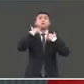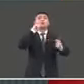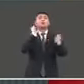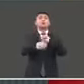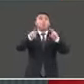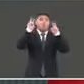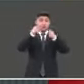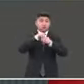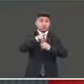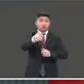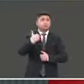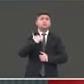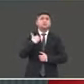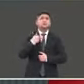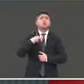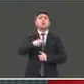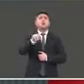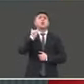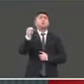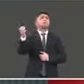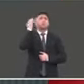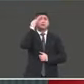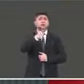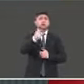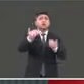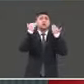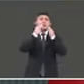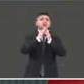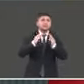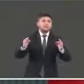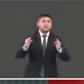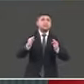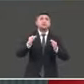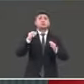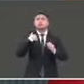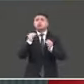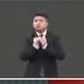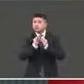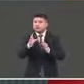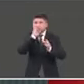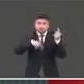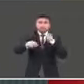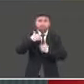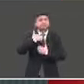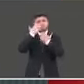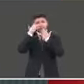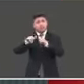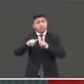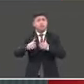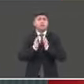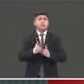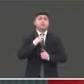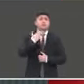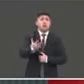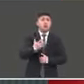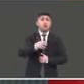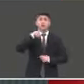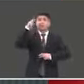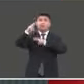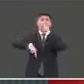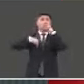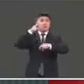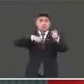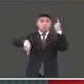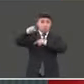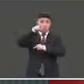bizim safımız yine mazlumların mağdurların yani olacaktır nasıl sömürgecileri